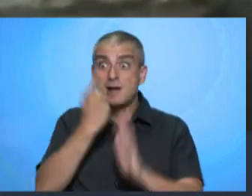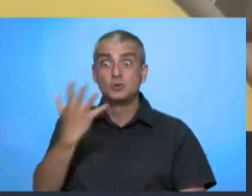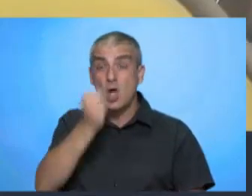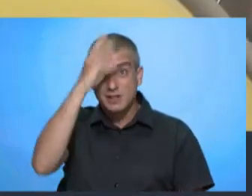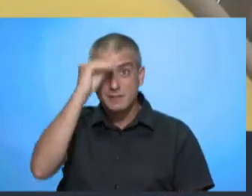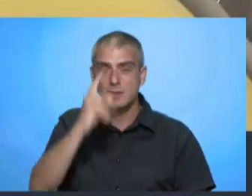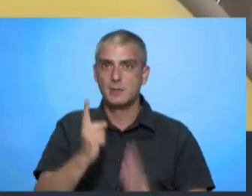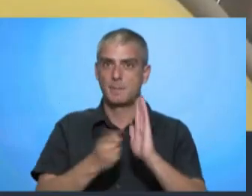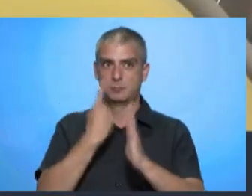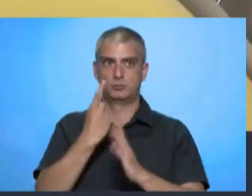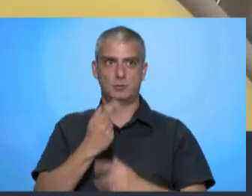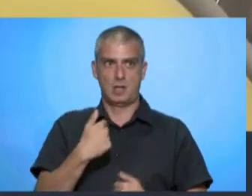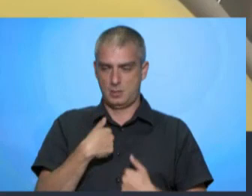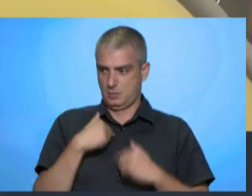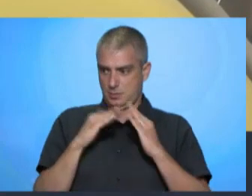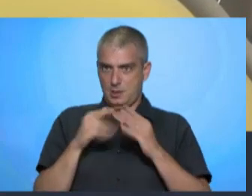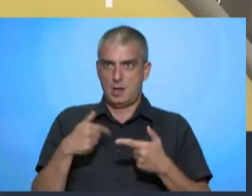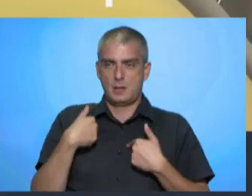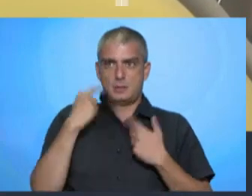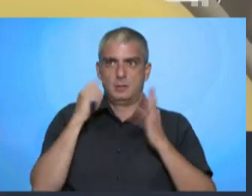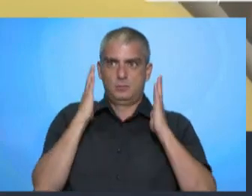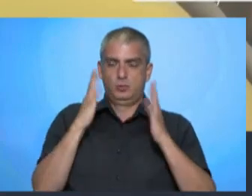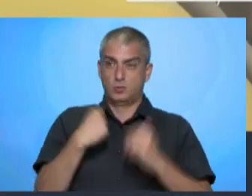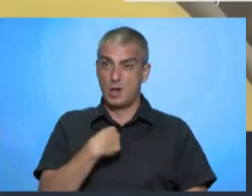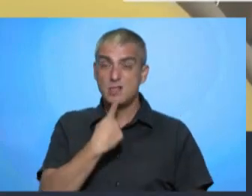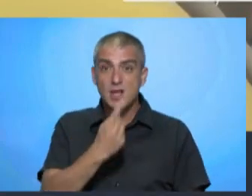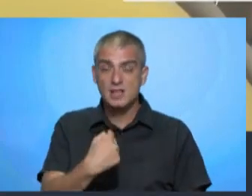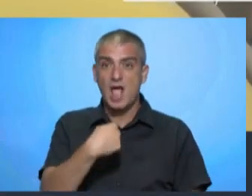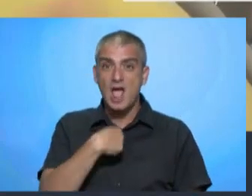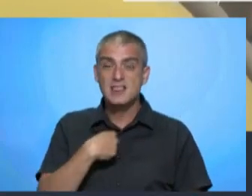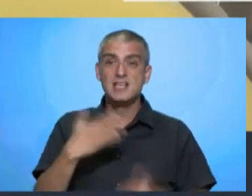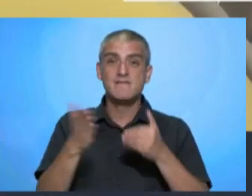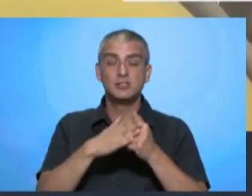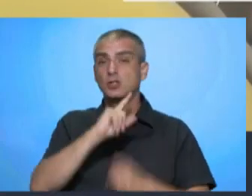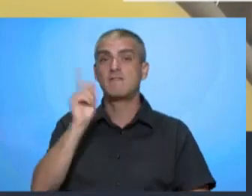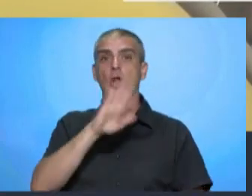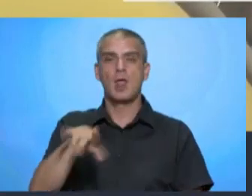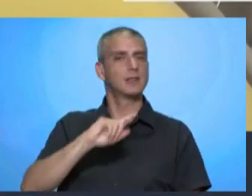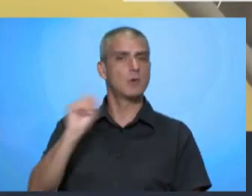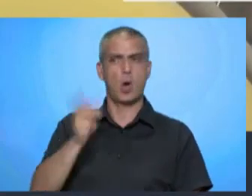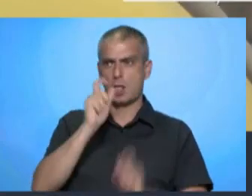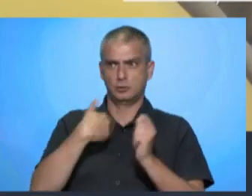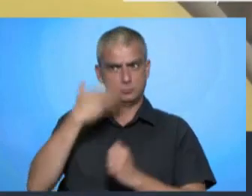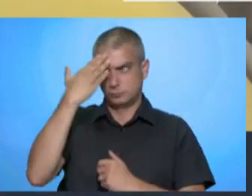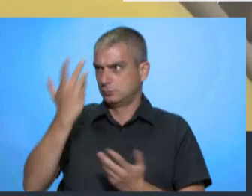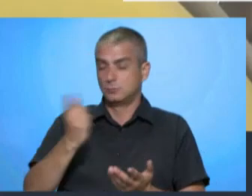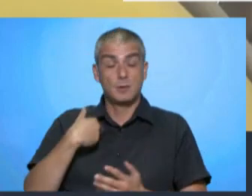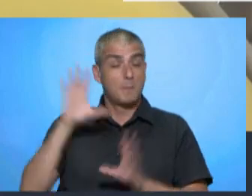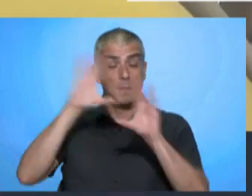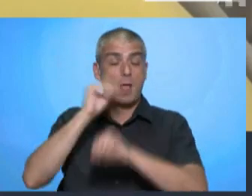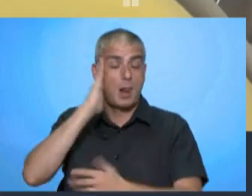מרח. בתור תושב אני מזועזע, אני אגיד לך, אני ואשתי וכל הילדים, כל האנשים שאני מכיר, לא ישנו